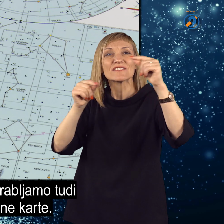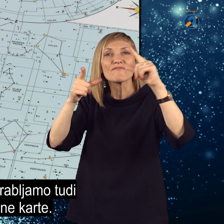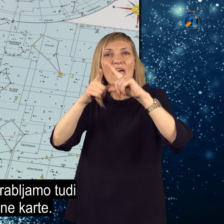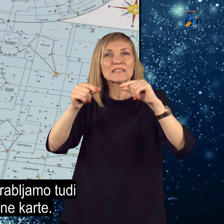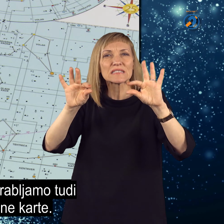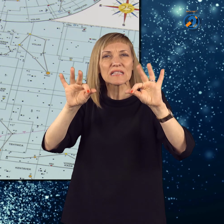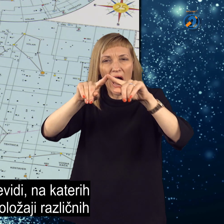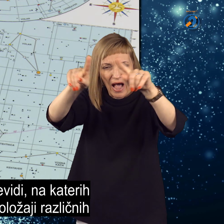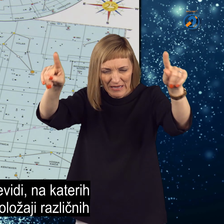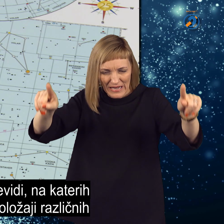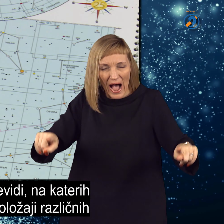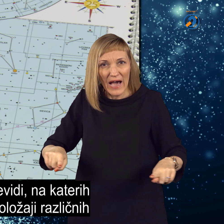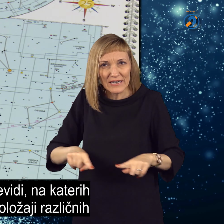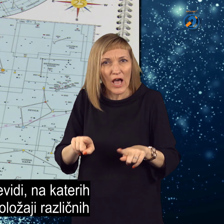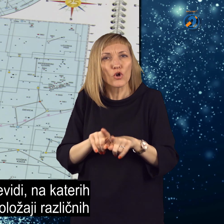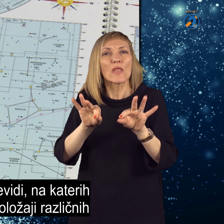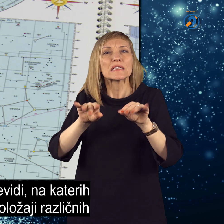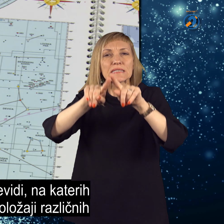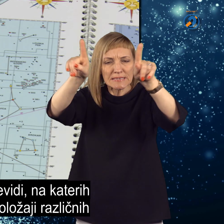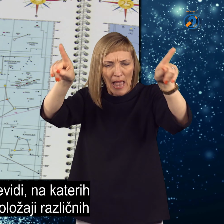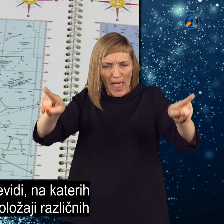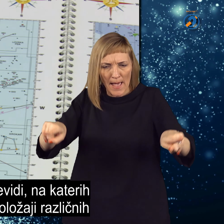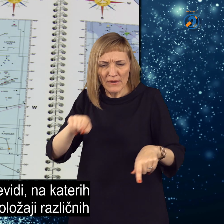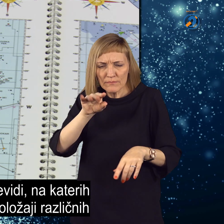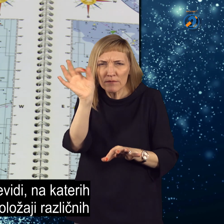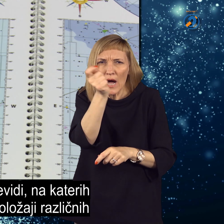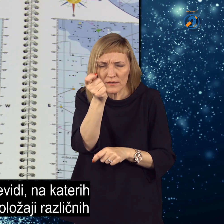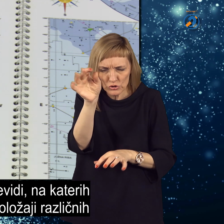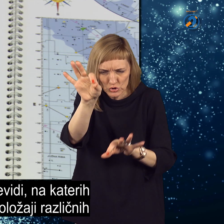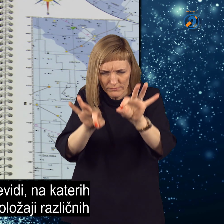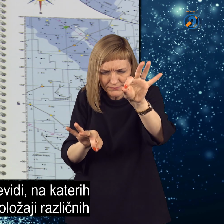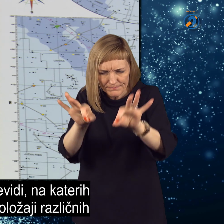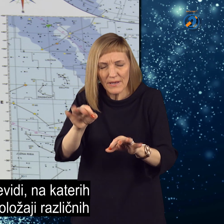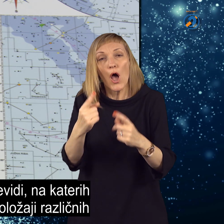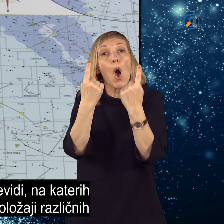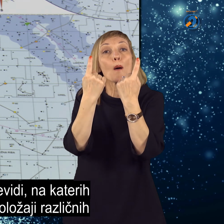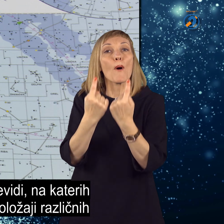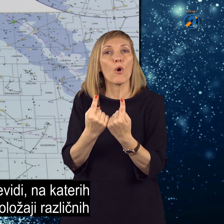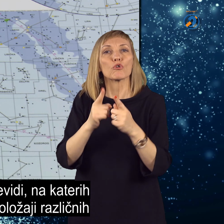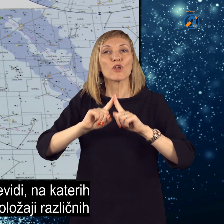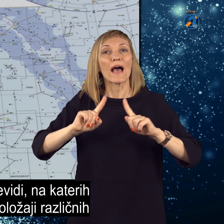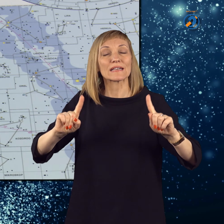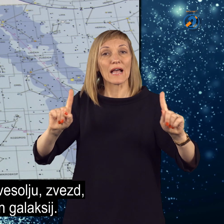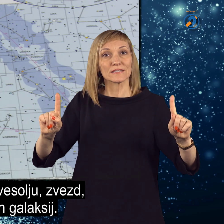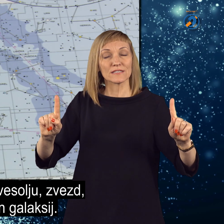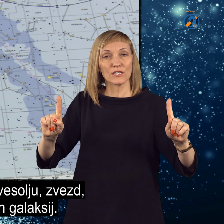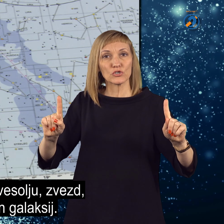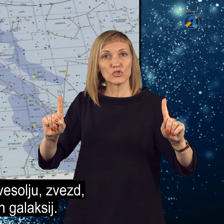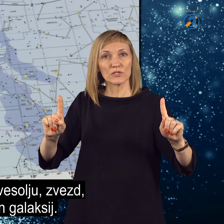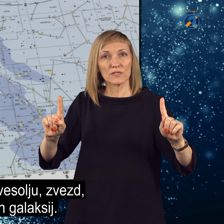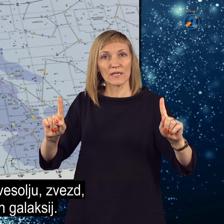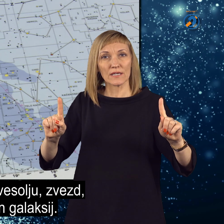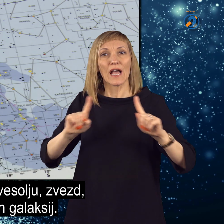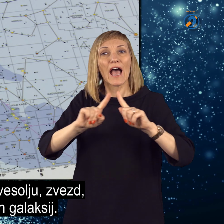karte. To so zemljevidi, na katerih so izrisani položaji različnih